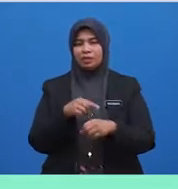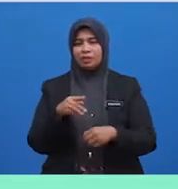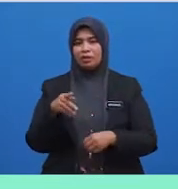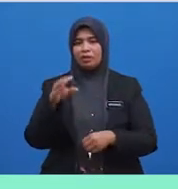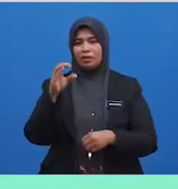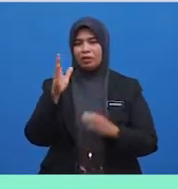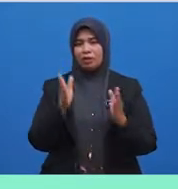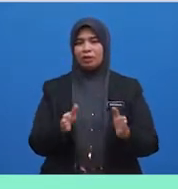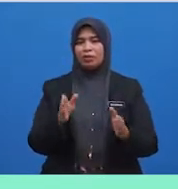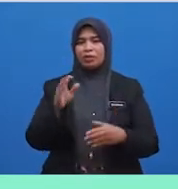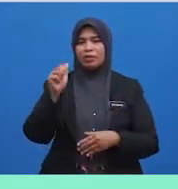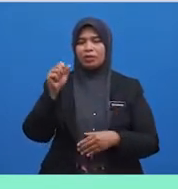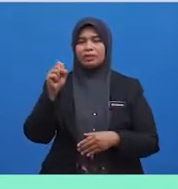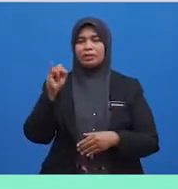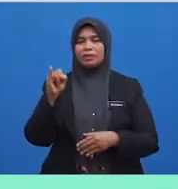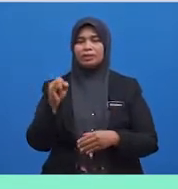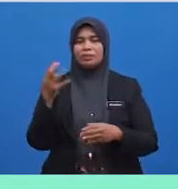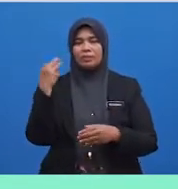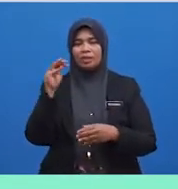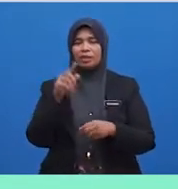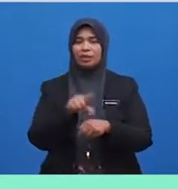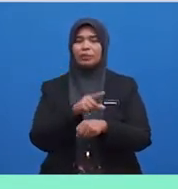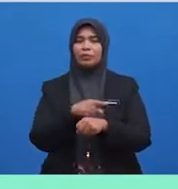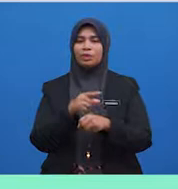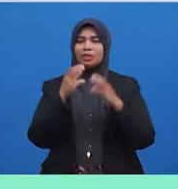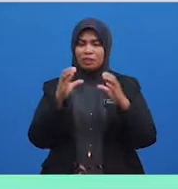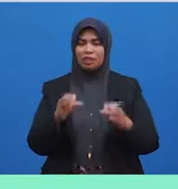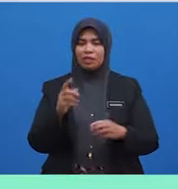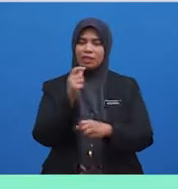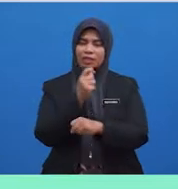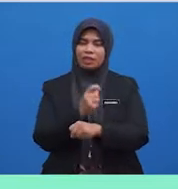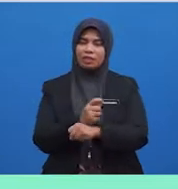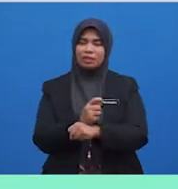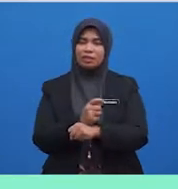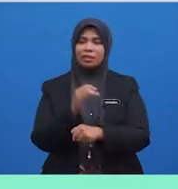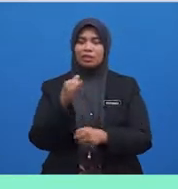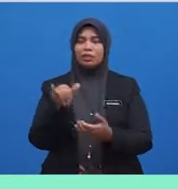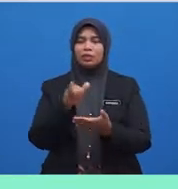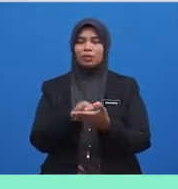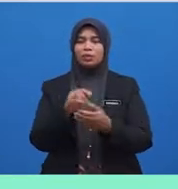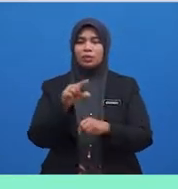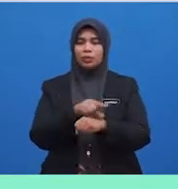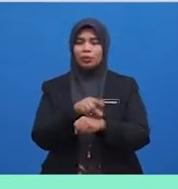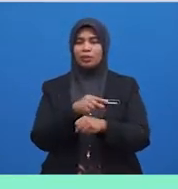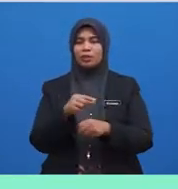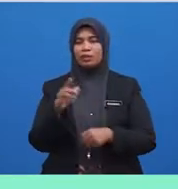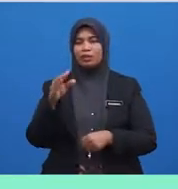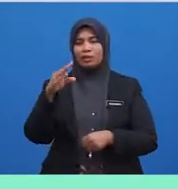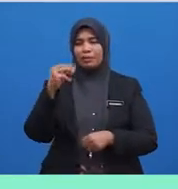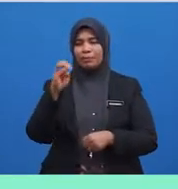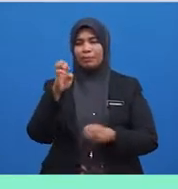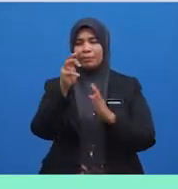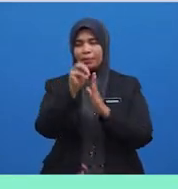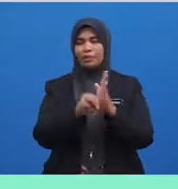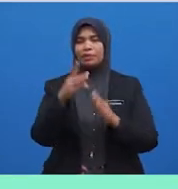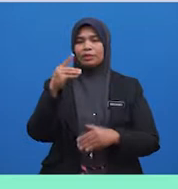Minangkabau. Mereka menggunakan kaedah melombong emas secara tradisional, iaitu menggunakan kaedah mendulang dan